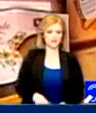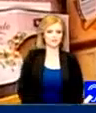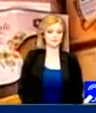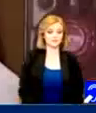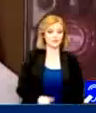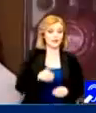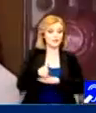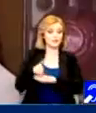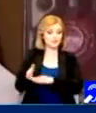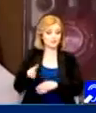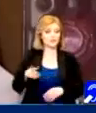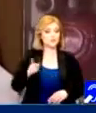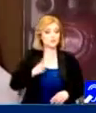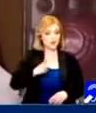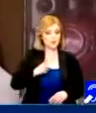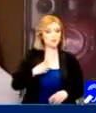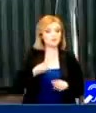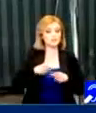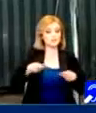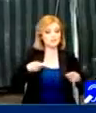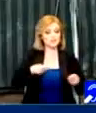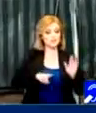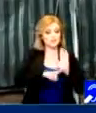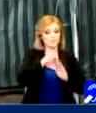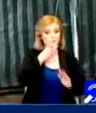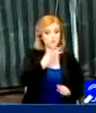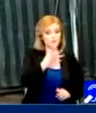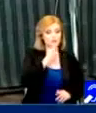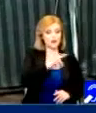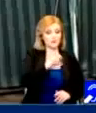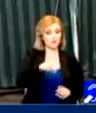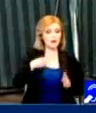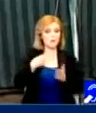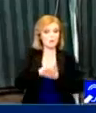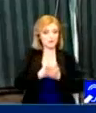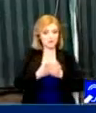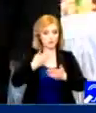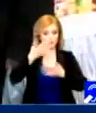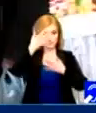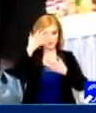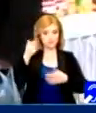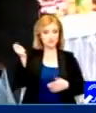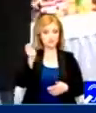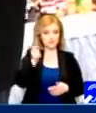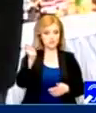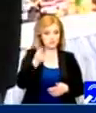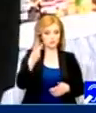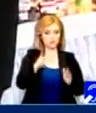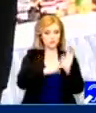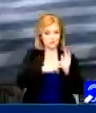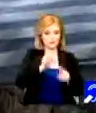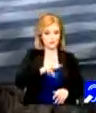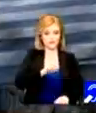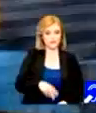Botanica. Vizitatorii sunt așteptați la iarmăroace de pe 24 aprilie până în ajunul Paștelui, sâmbătă 27